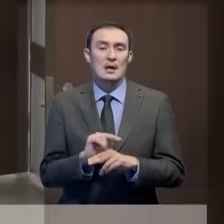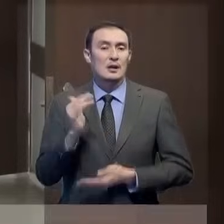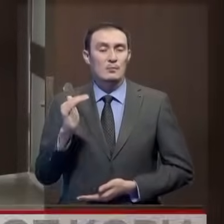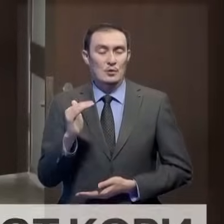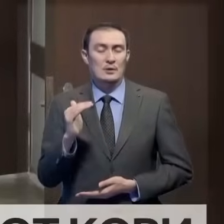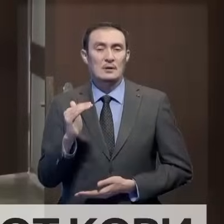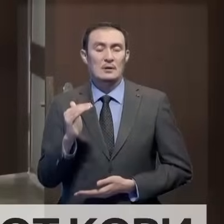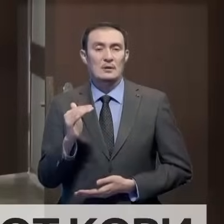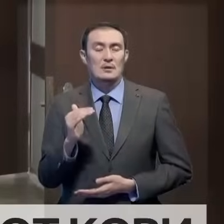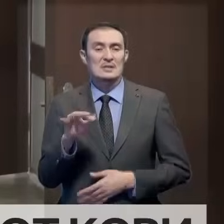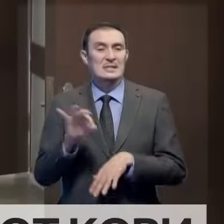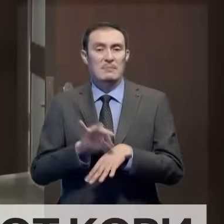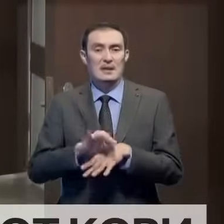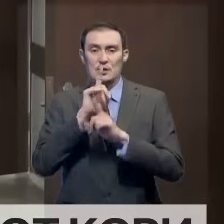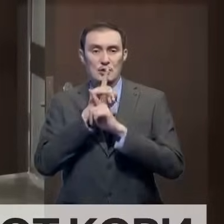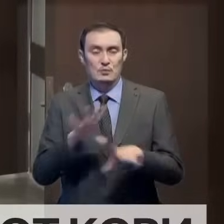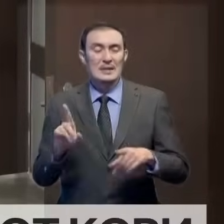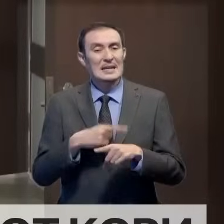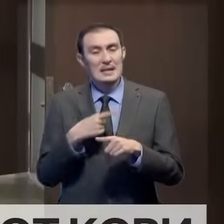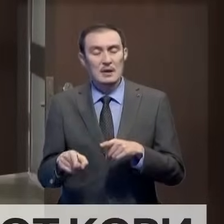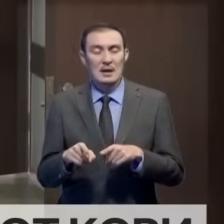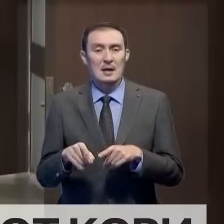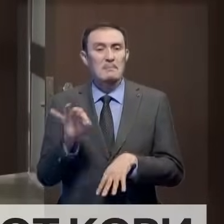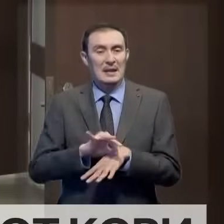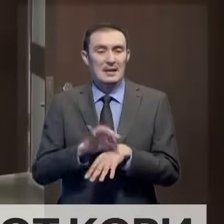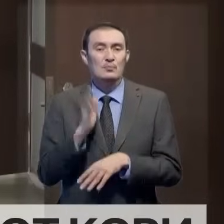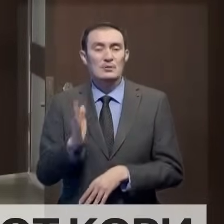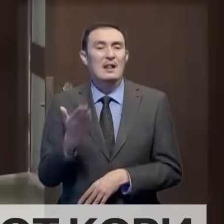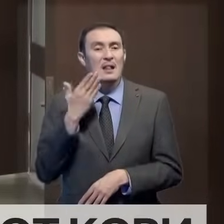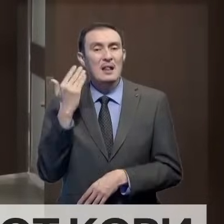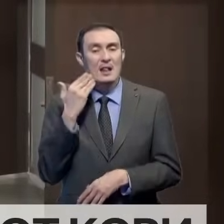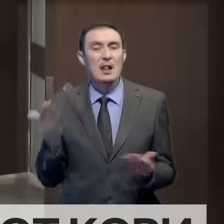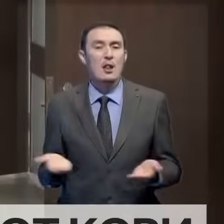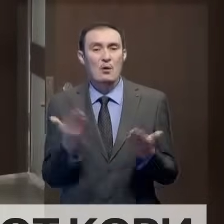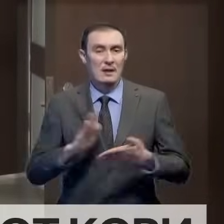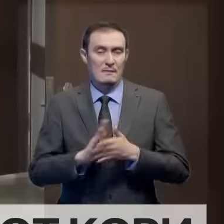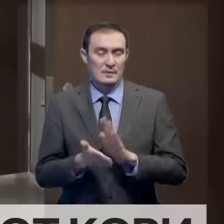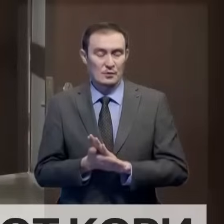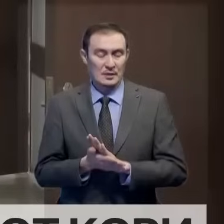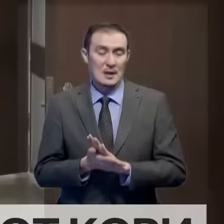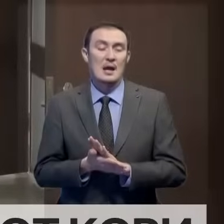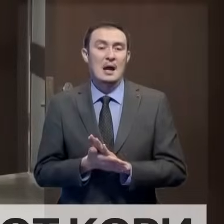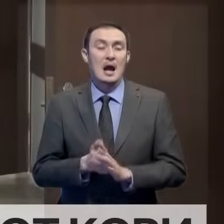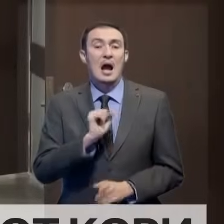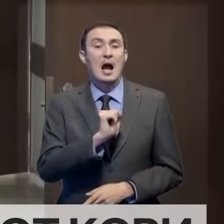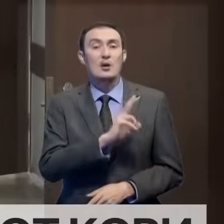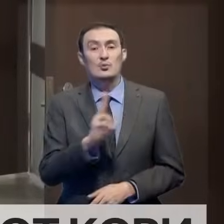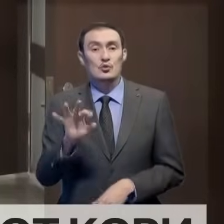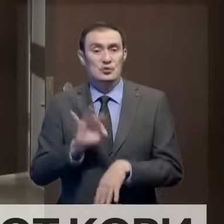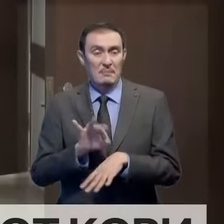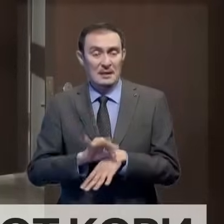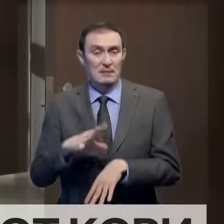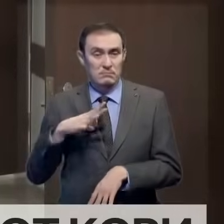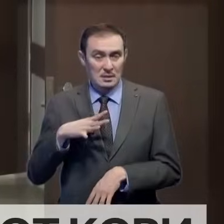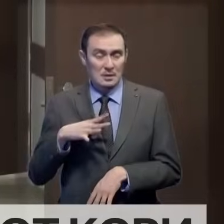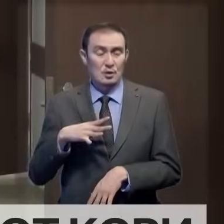ребенок, получается, не заболеет, либо он перенесет эту инфекцию в облегченной форме. А если человек переболел,